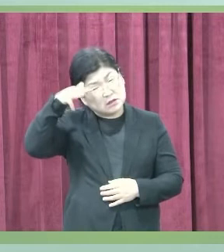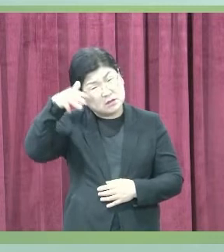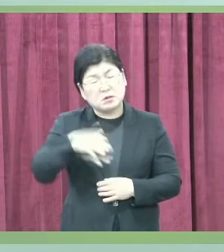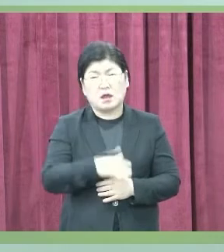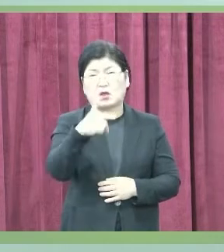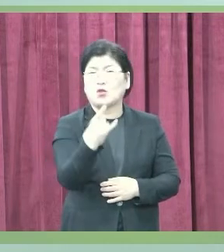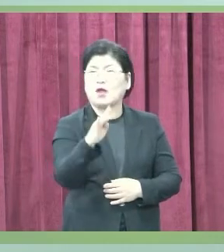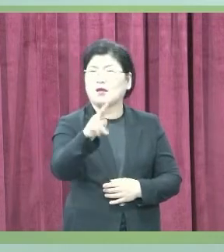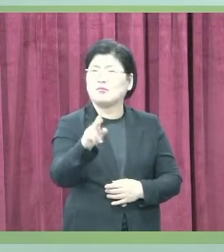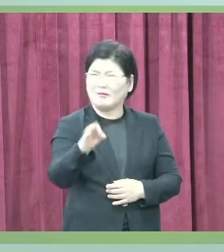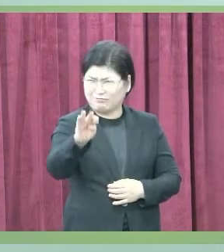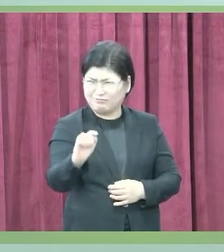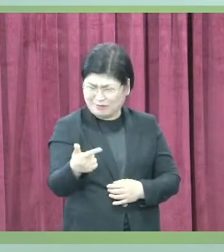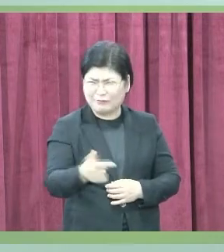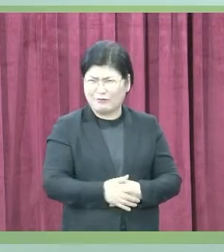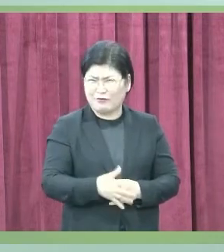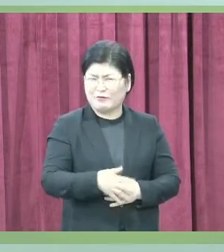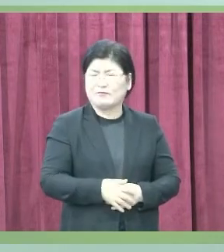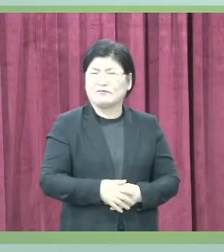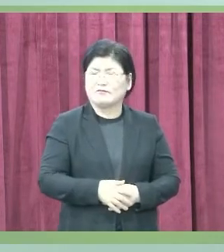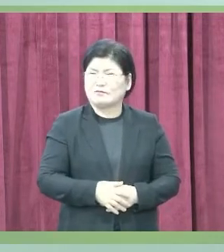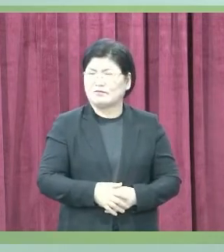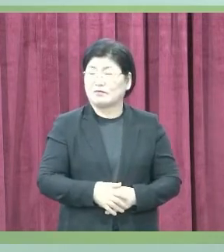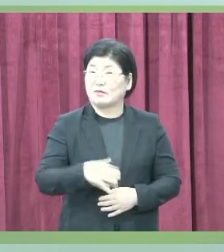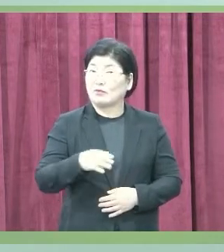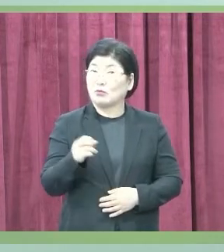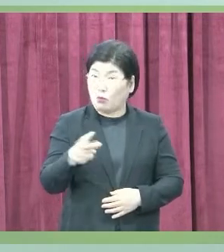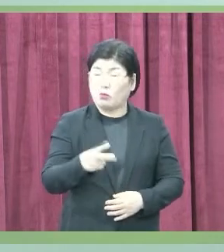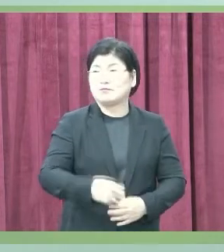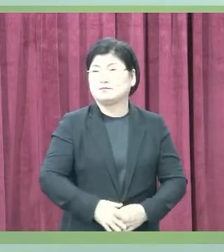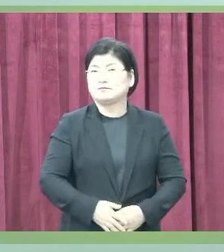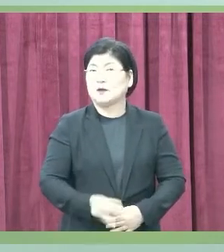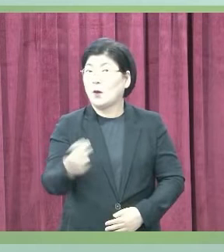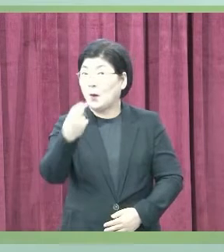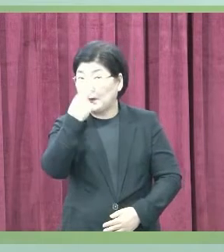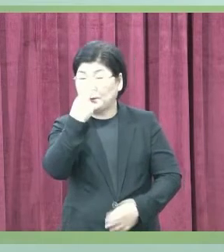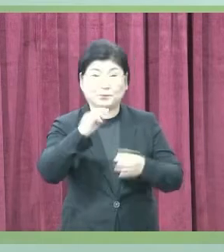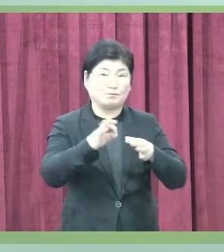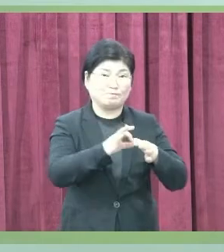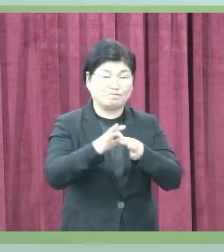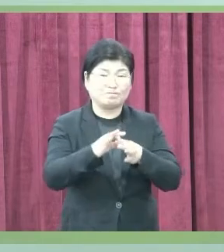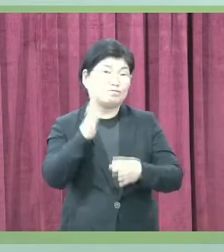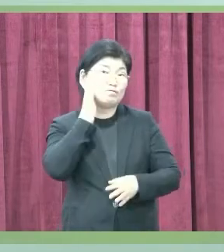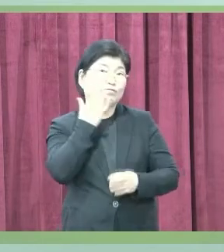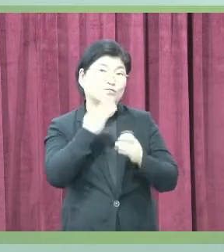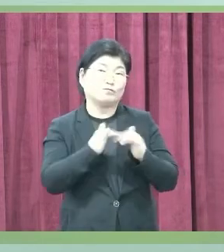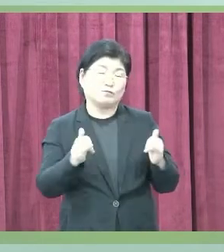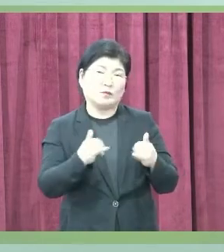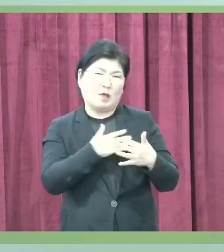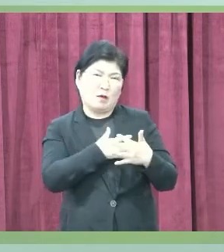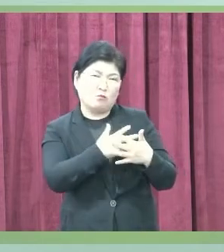높다라는 거. 그 다음에 여기서 보시면 제가 조금 봤을 때 호흡기하고 청각이